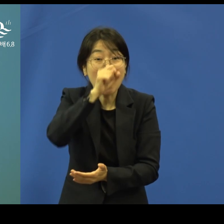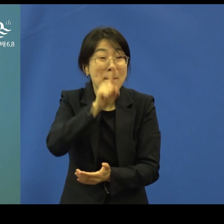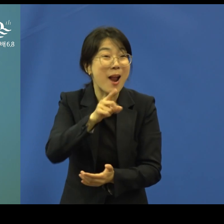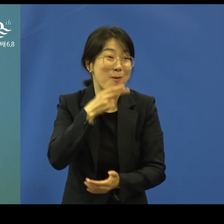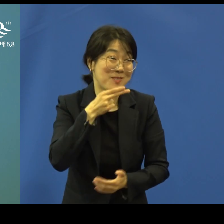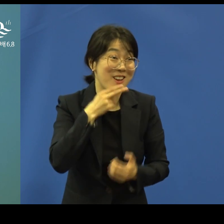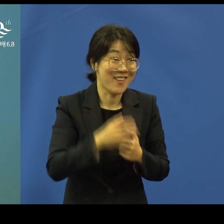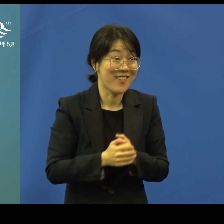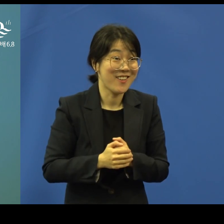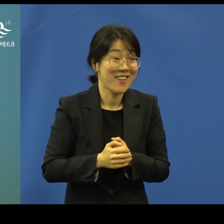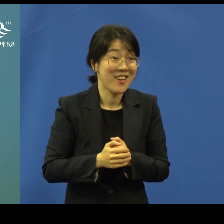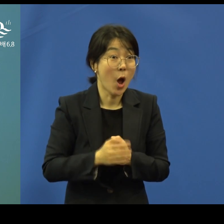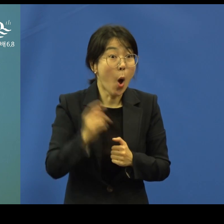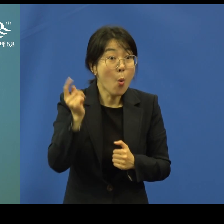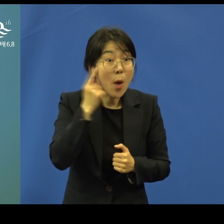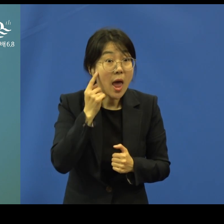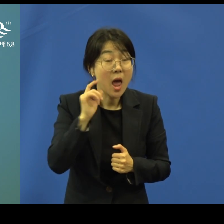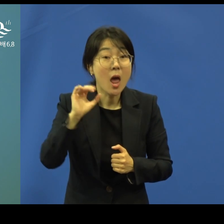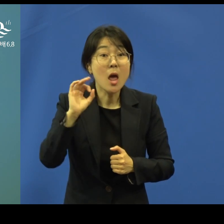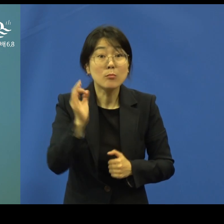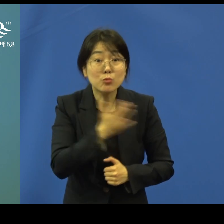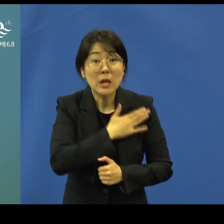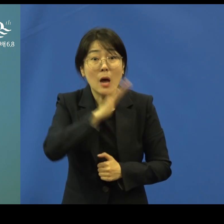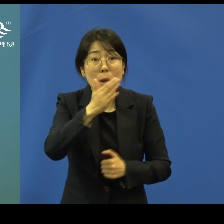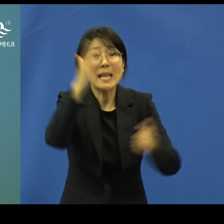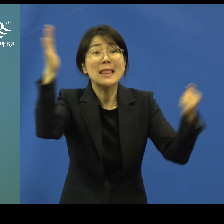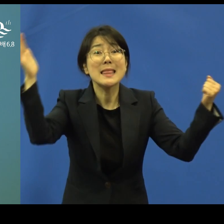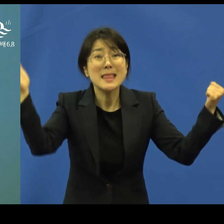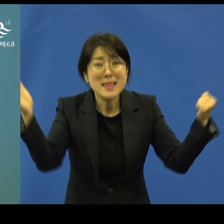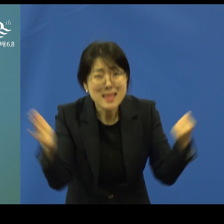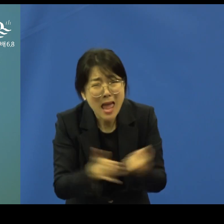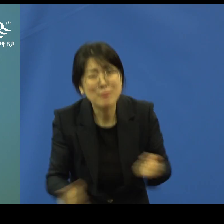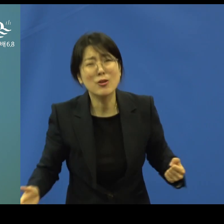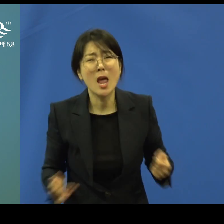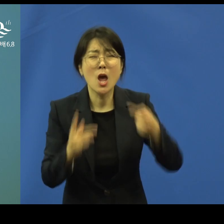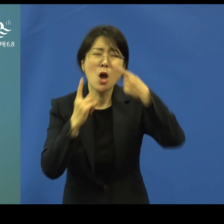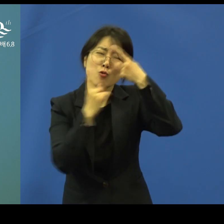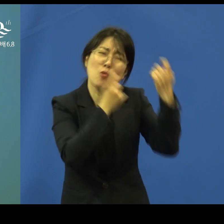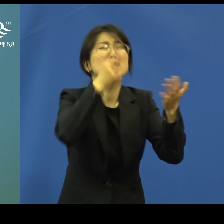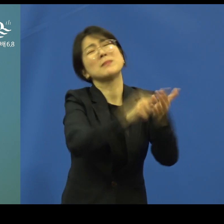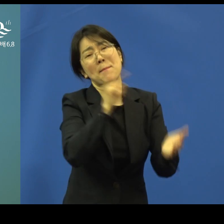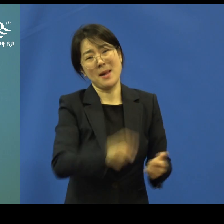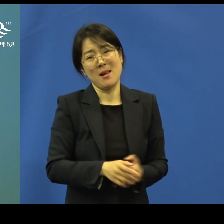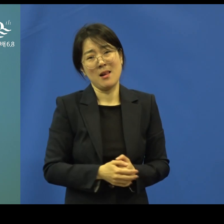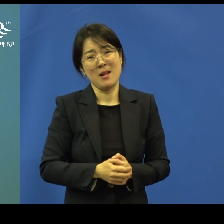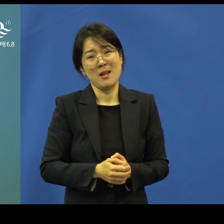번영이 나쁜 것 아닙니다. 문제는 물질적 풍요로 인해 찾아오는 위험이에요.